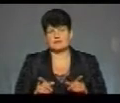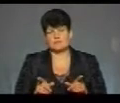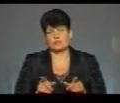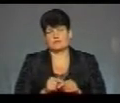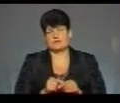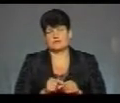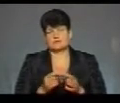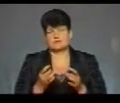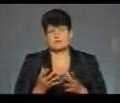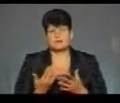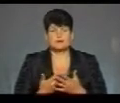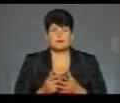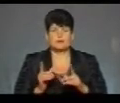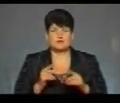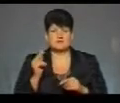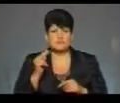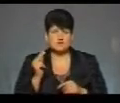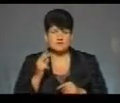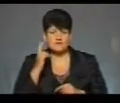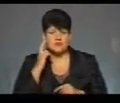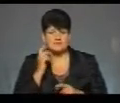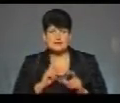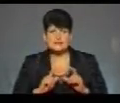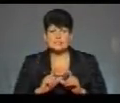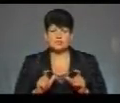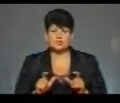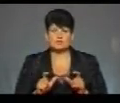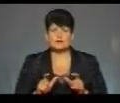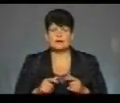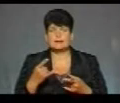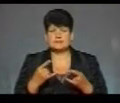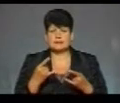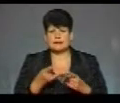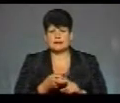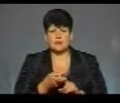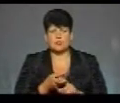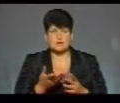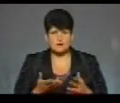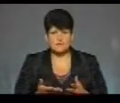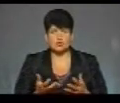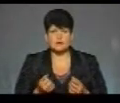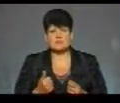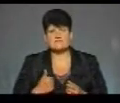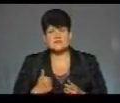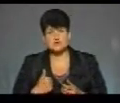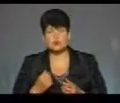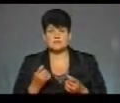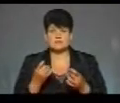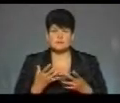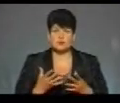цивільними. Наприклад, поїхати навчатися той самий Київський інститут телекомунікації і зв'язку, отримати військову і споріднену